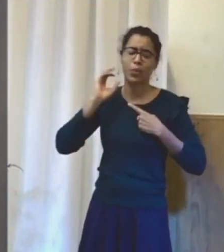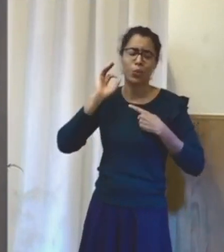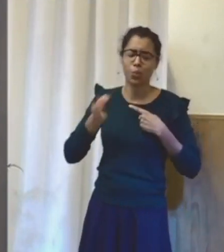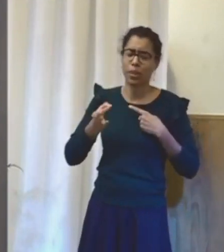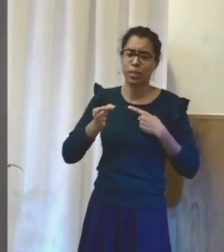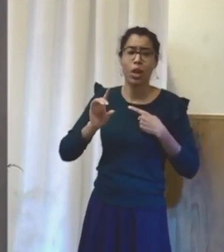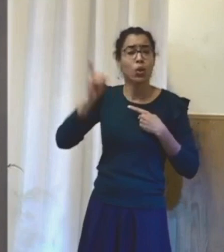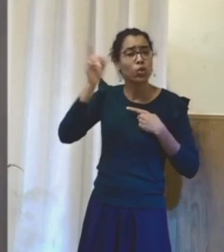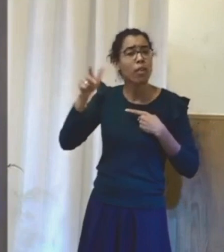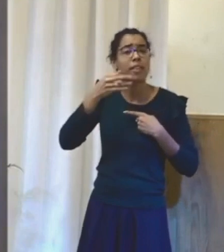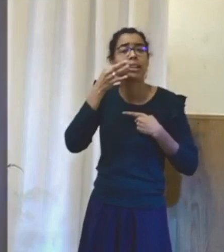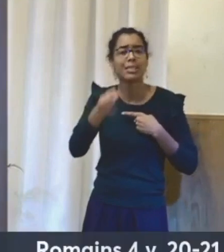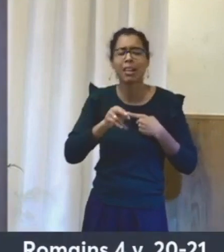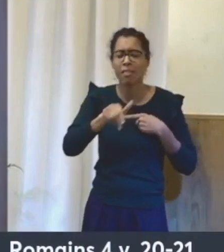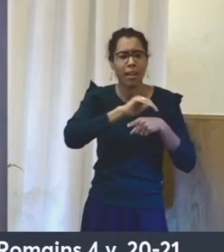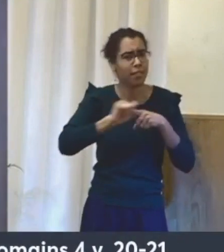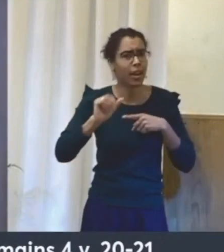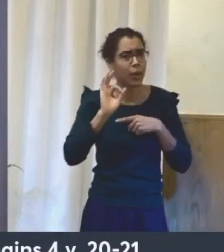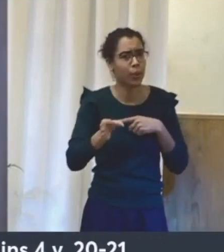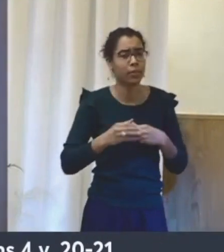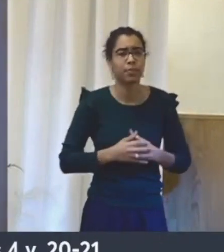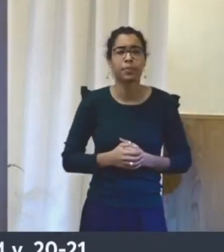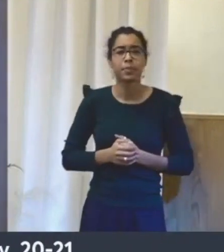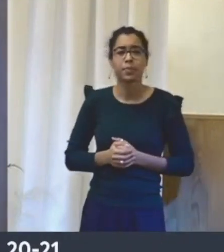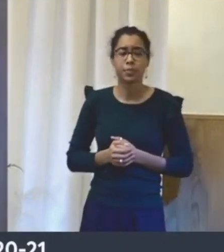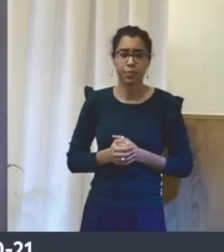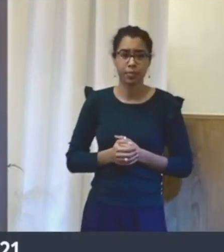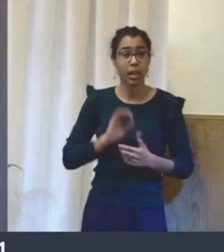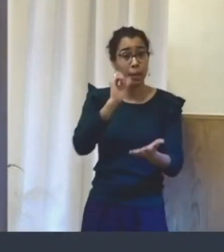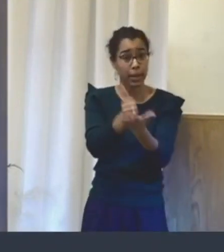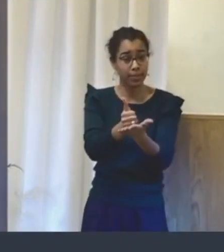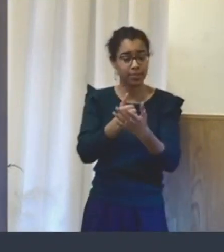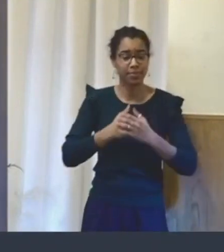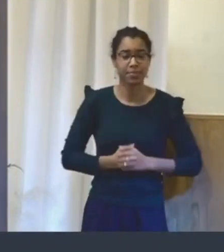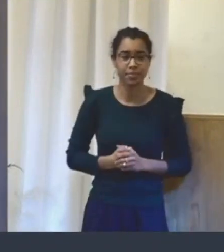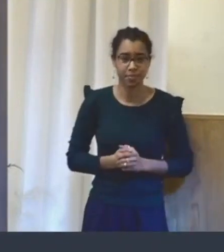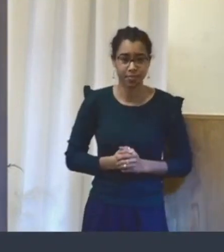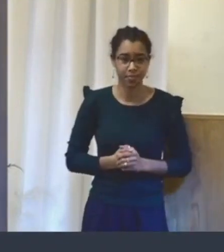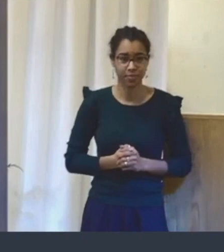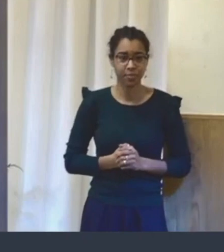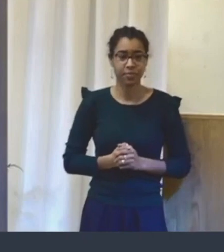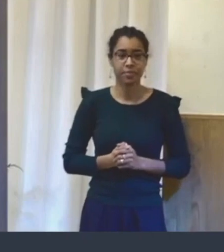Dieu est capable d'accomplir ce qu'il a promis. Amen.